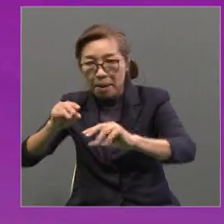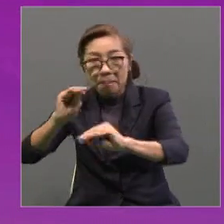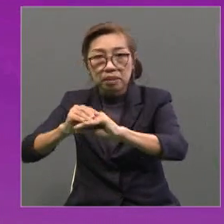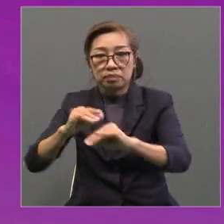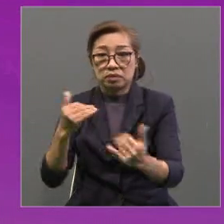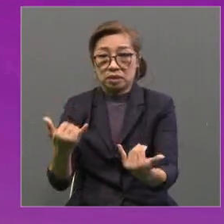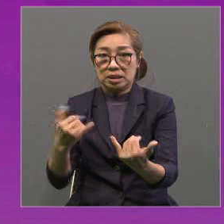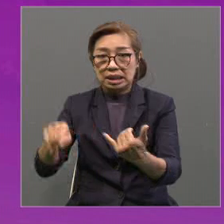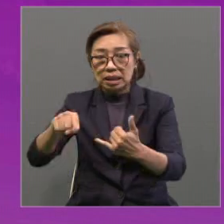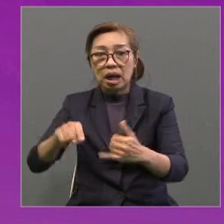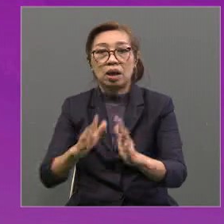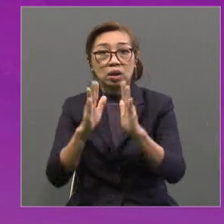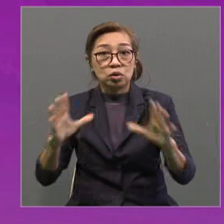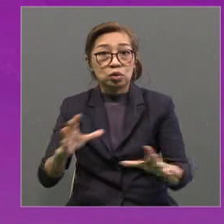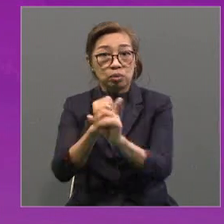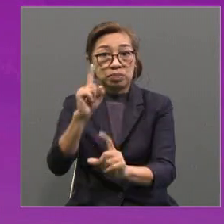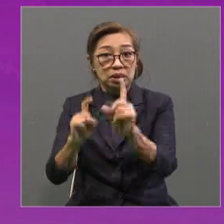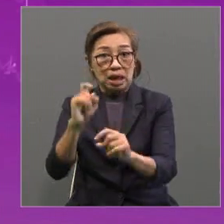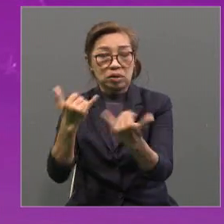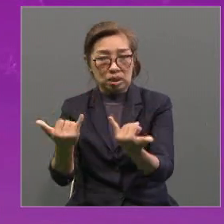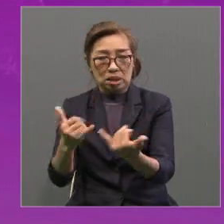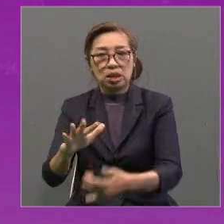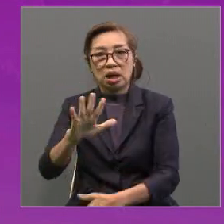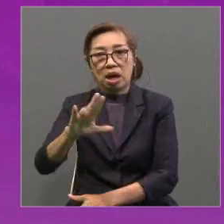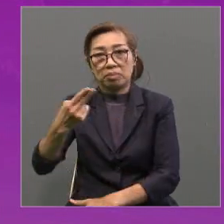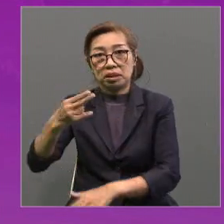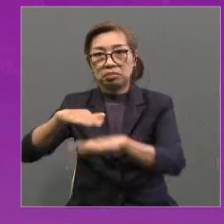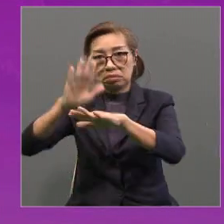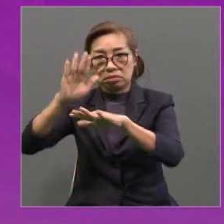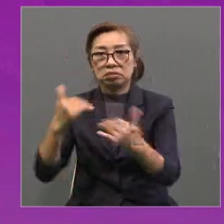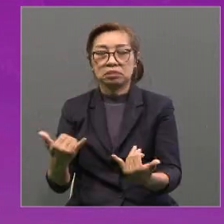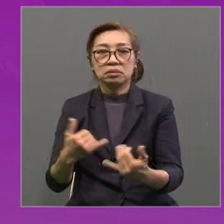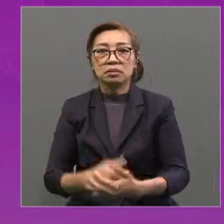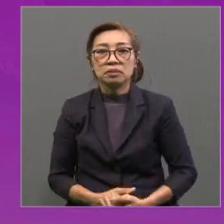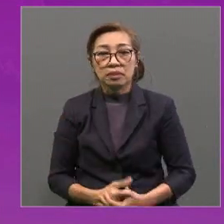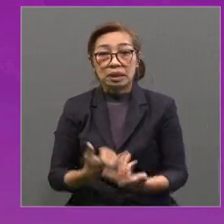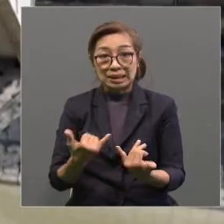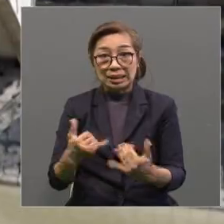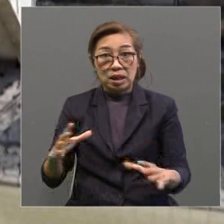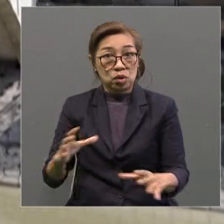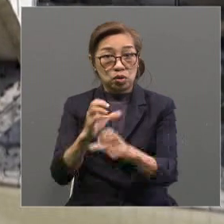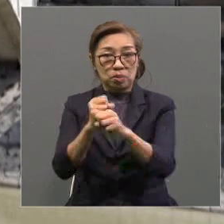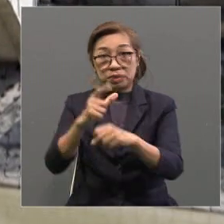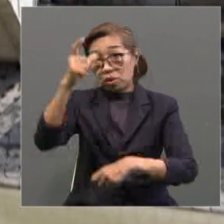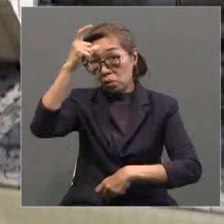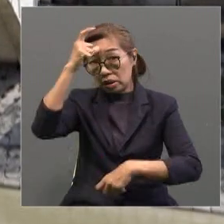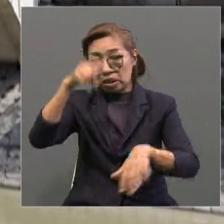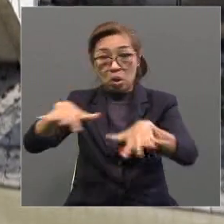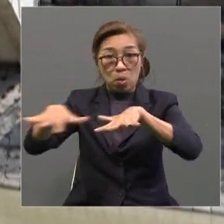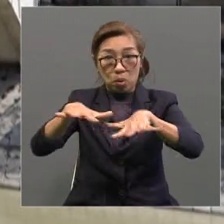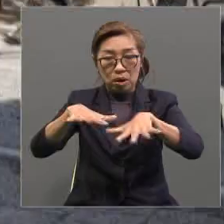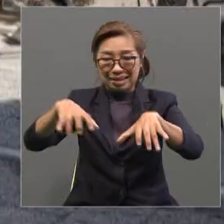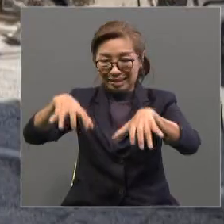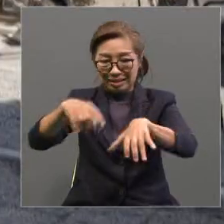ซึ่งณขณะนี้ตัวเลขของผู้เสียชีวิตก็เกินกว่า 50,000คนแล้วครับหรือยอดผู้เสียชีวิตจากเหตุแผ่นดินไหวที่บริเวณ